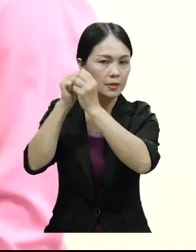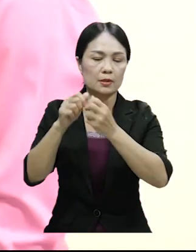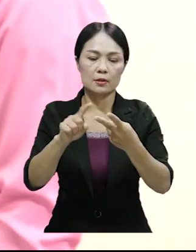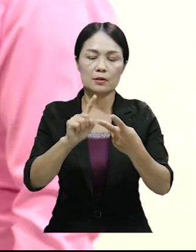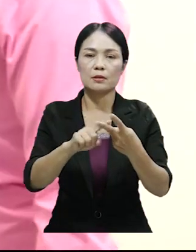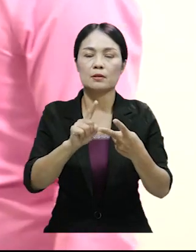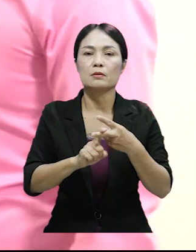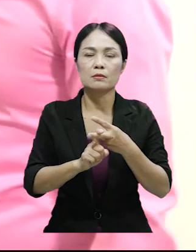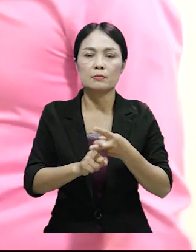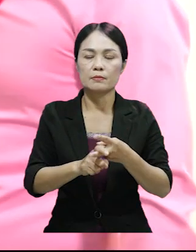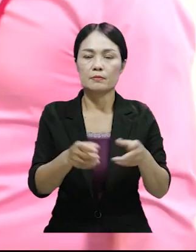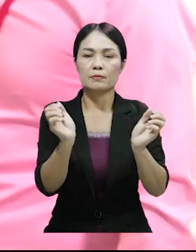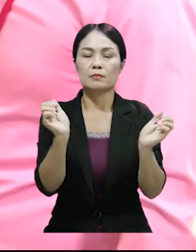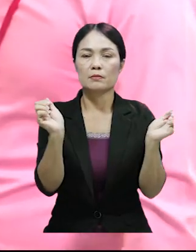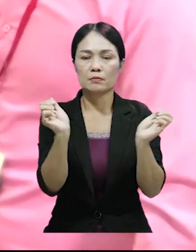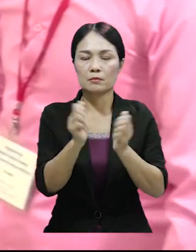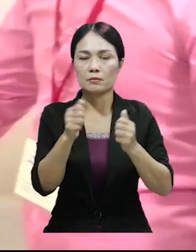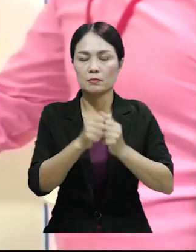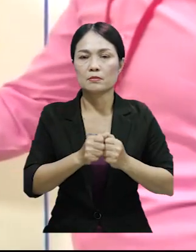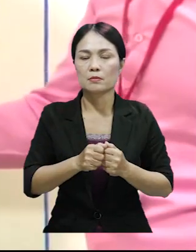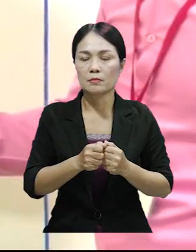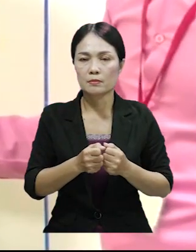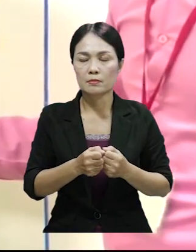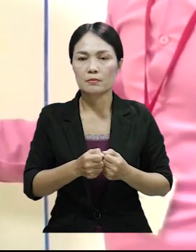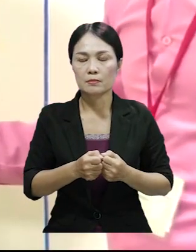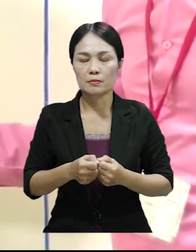គឺយ៉ាងម៉េចកូនគោះលើក្បាលទី 2 គោះខាងមុខ ទី 3